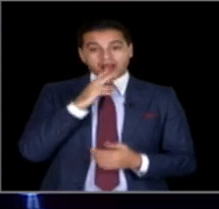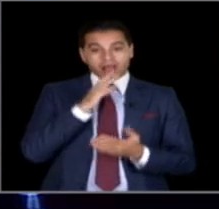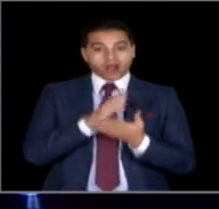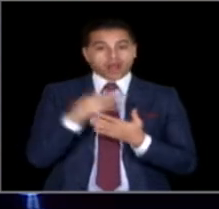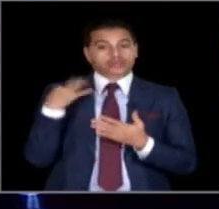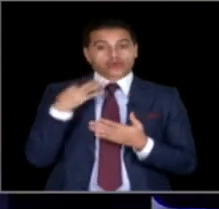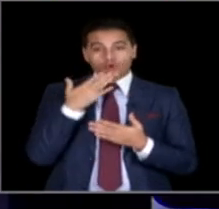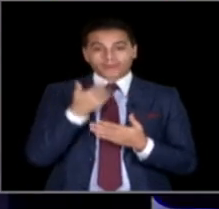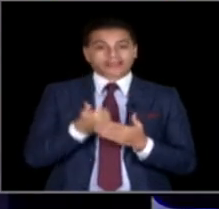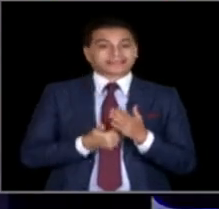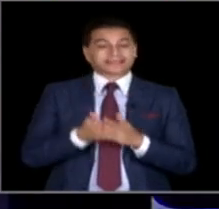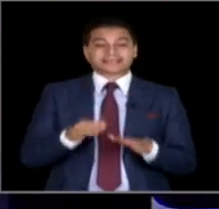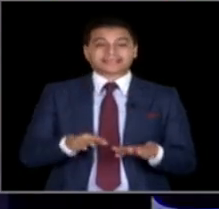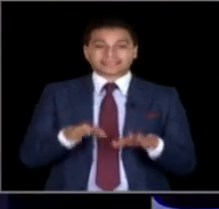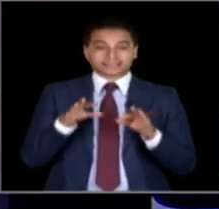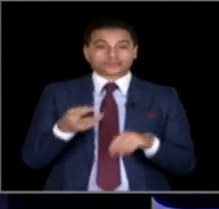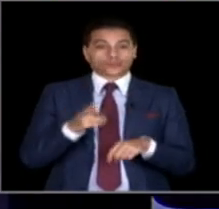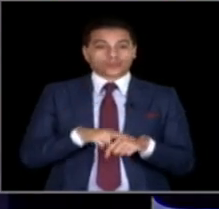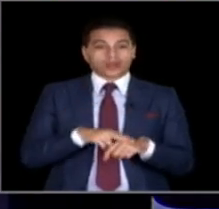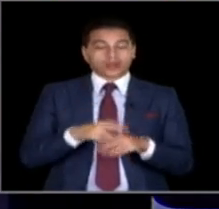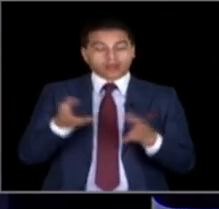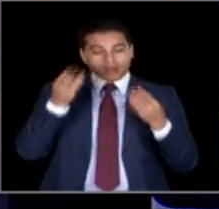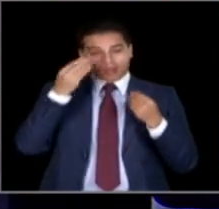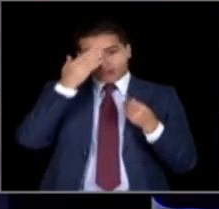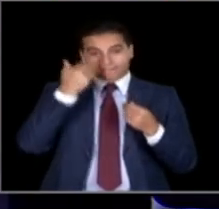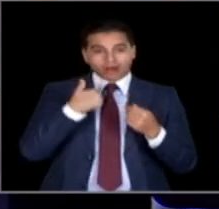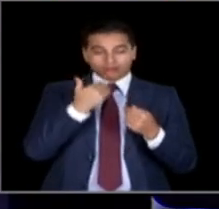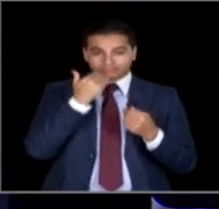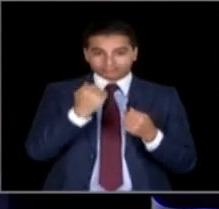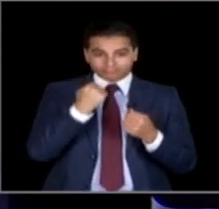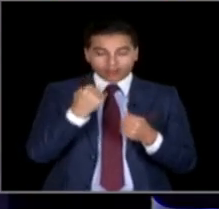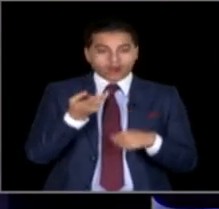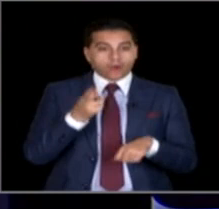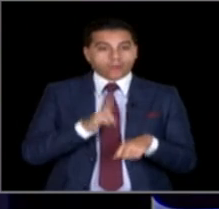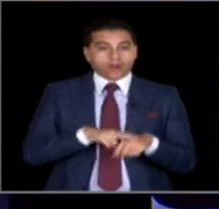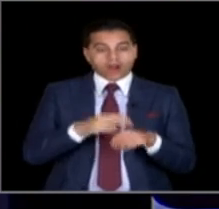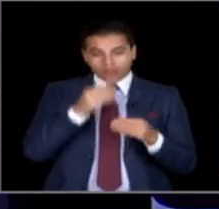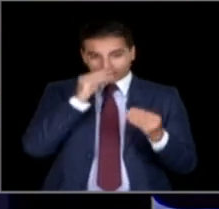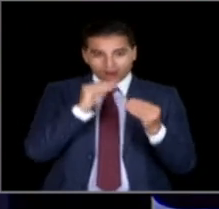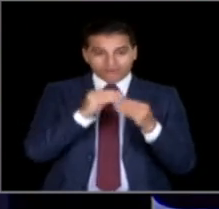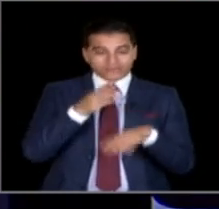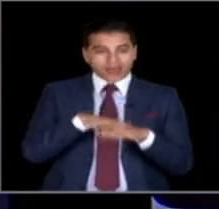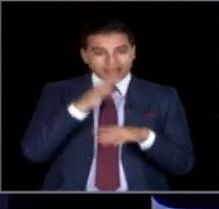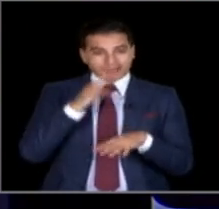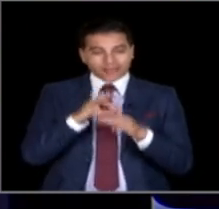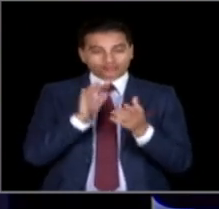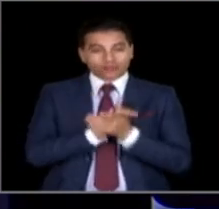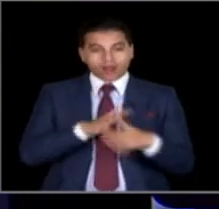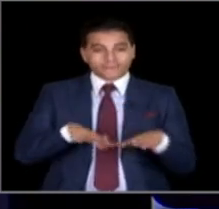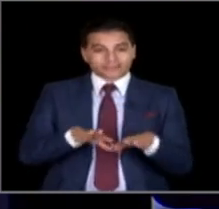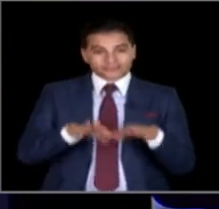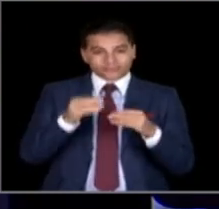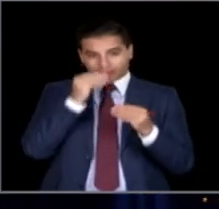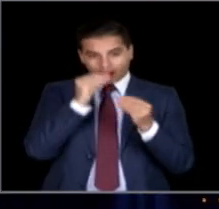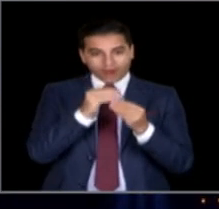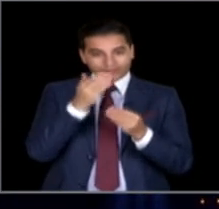كانت تجربه جديده، واكتسبت منها ثقه بالنفس، واتعرفت على زملاء كويسين، واتعرفت على